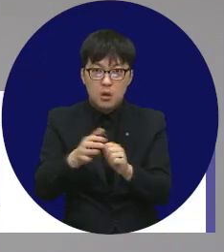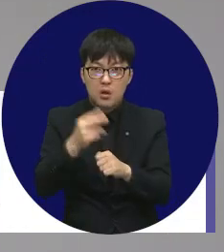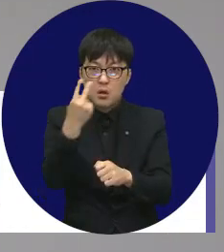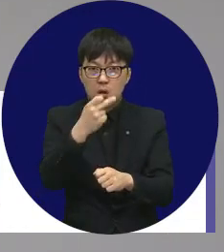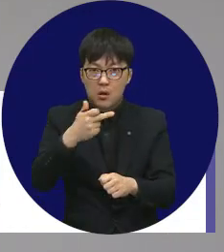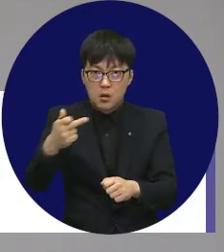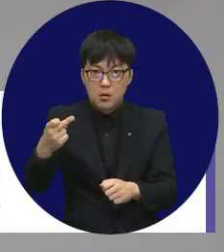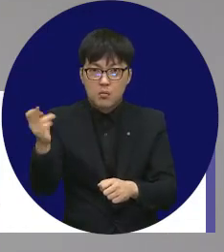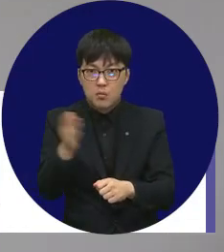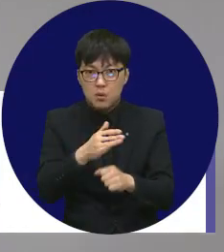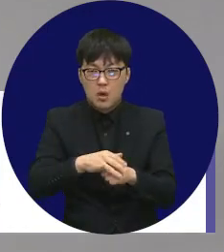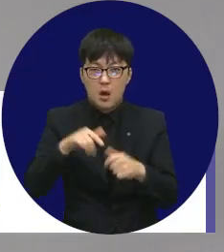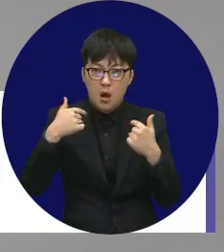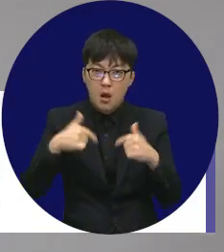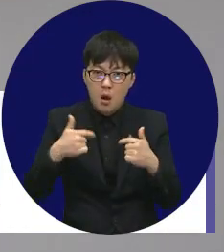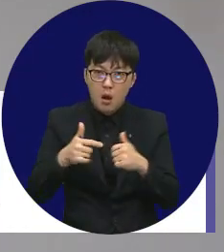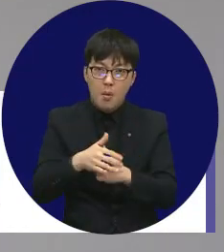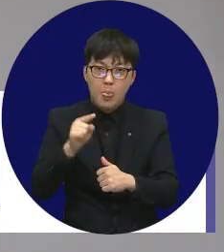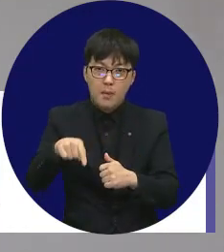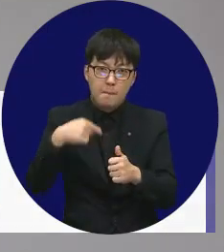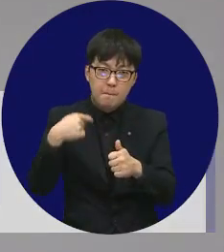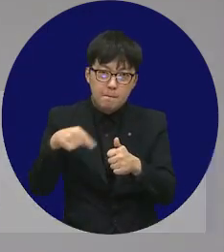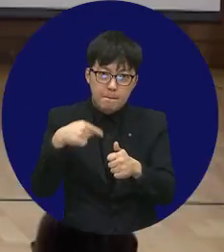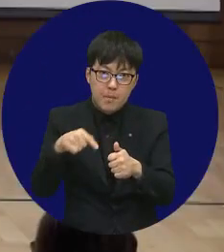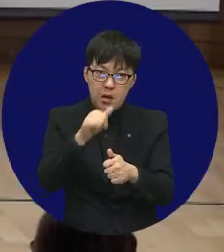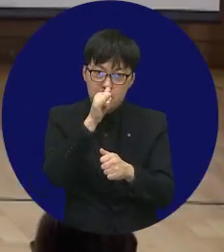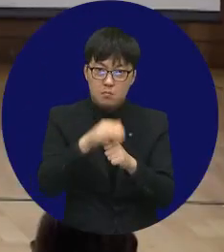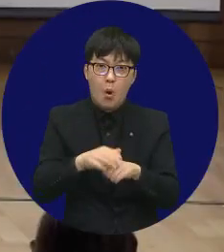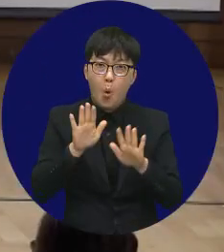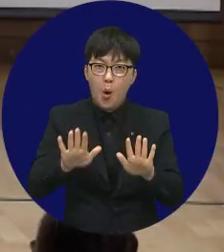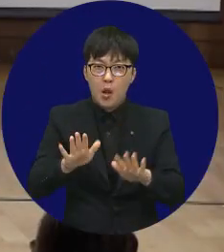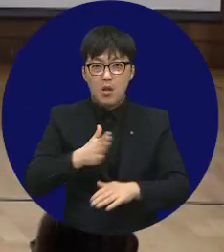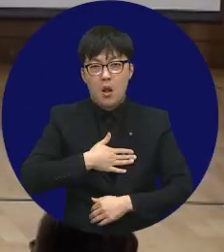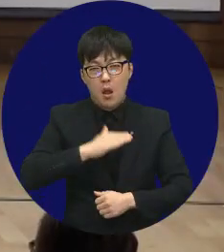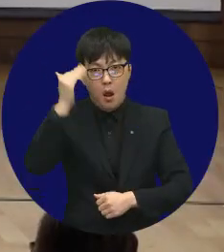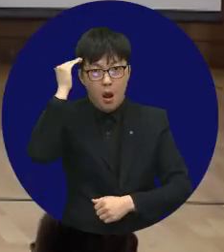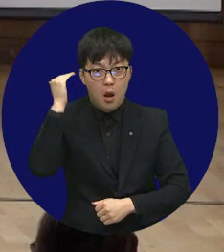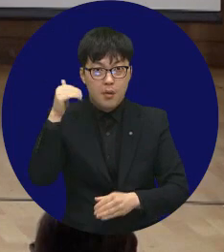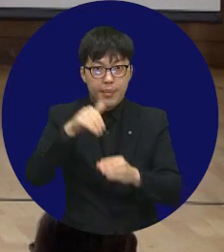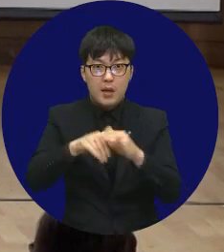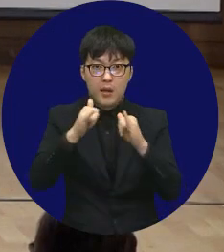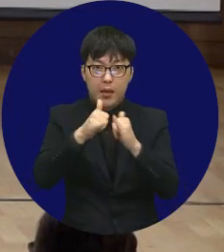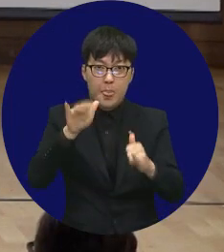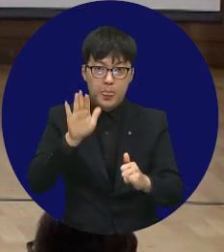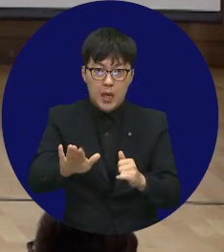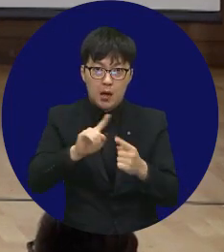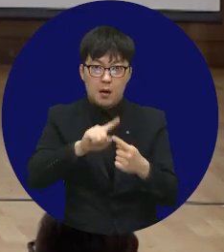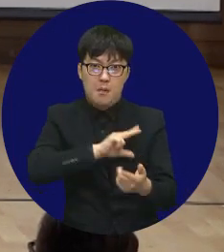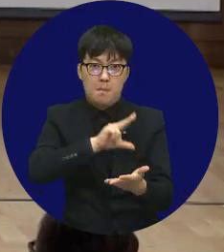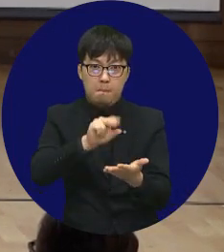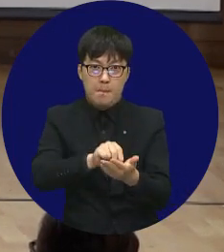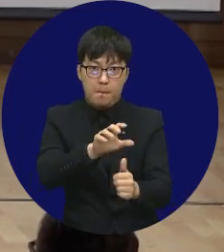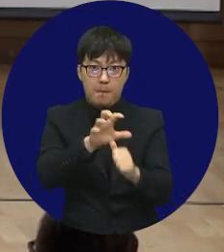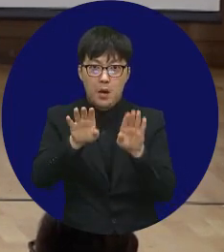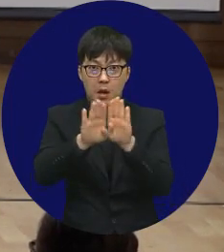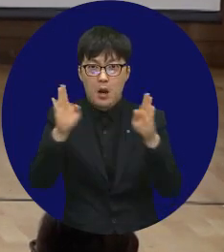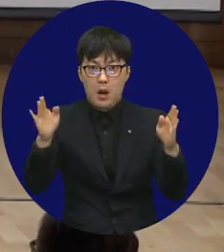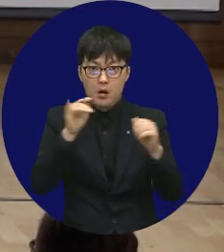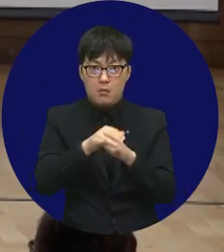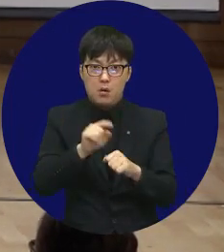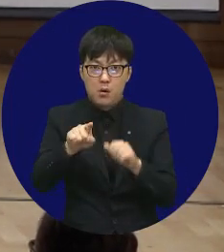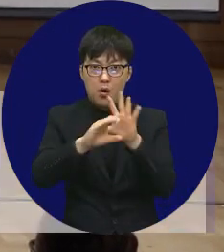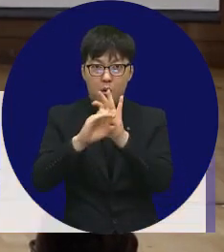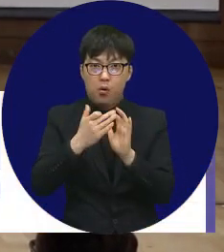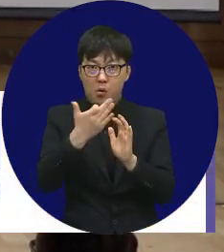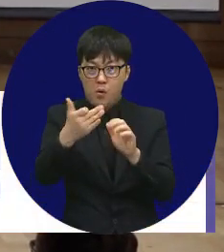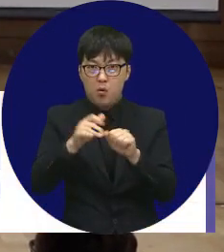2012년부터 매년 강연 콘테스트를 개최하고 있습니다. 올해 나는 대한민국 유권자다라는 슬로건으로 개최된 강연